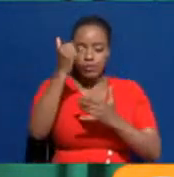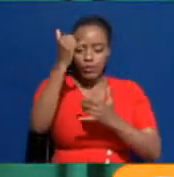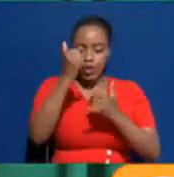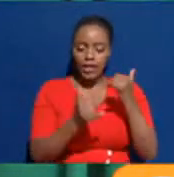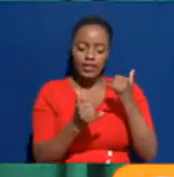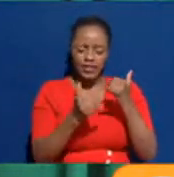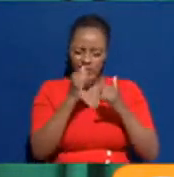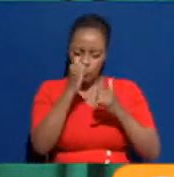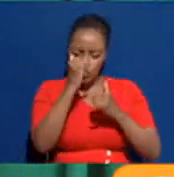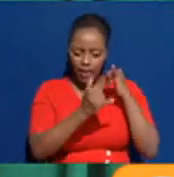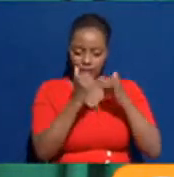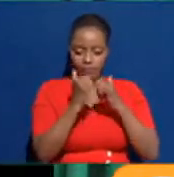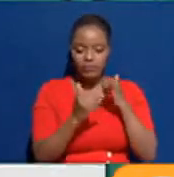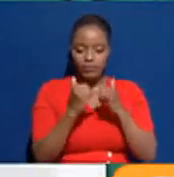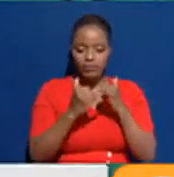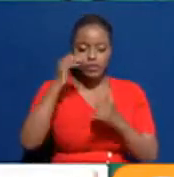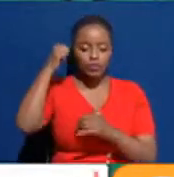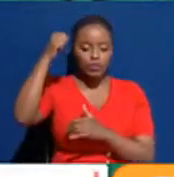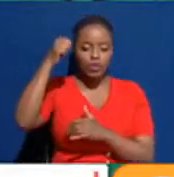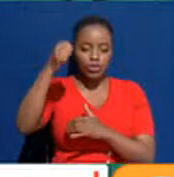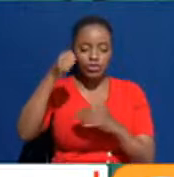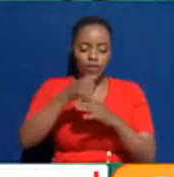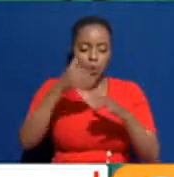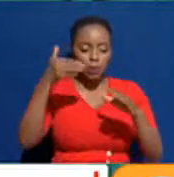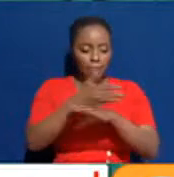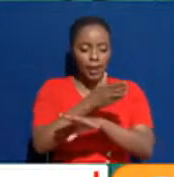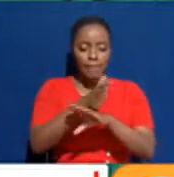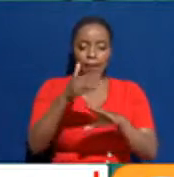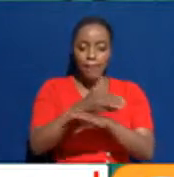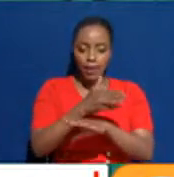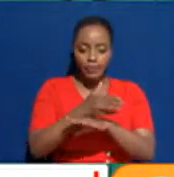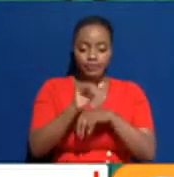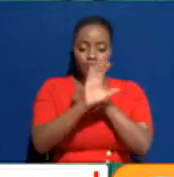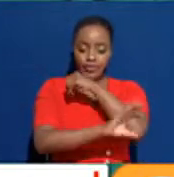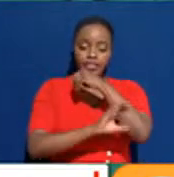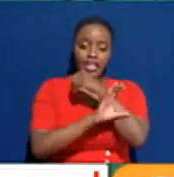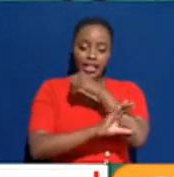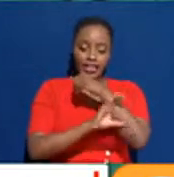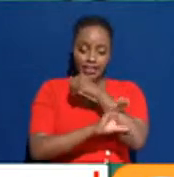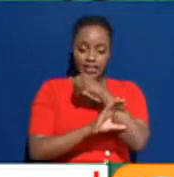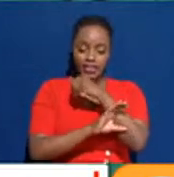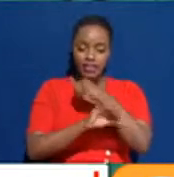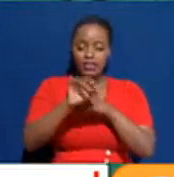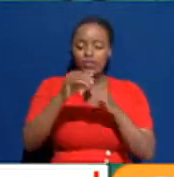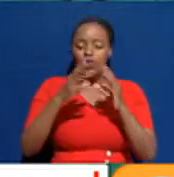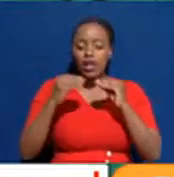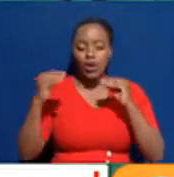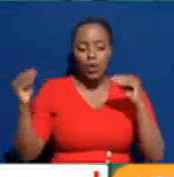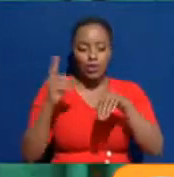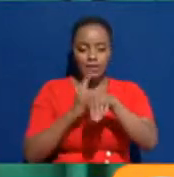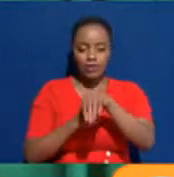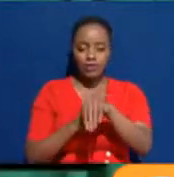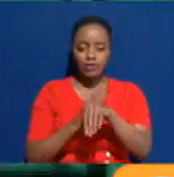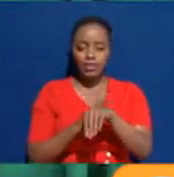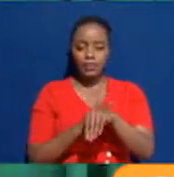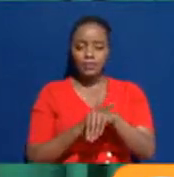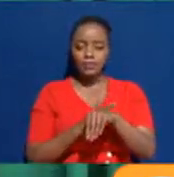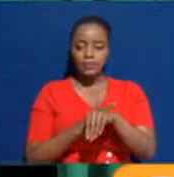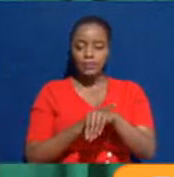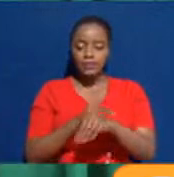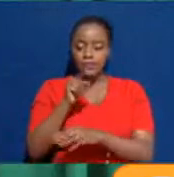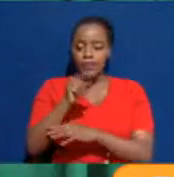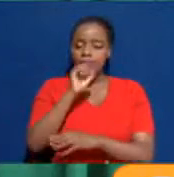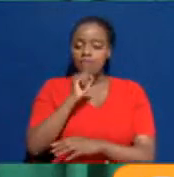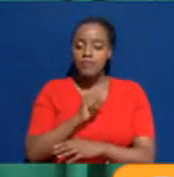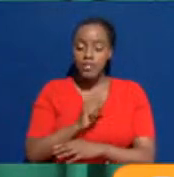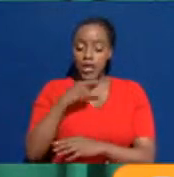end political blackmail in this country. For too long that